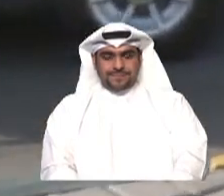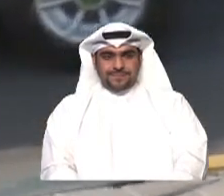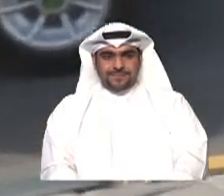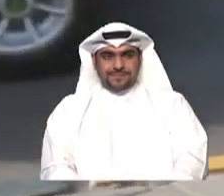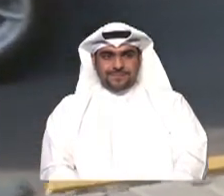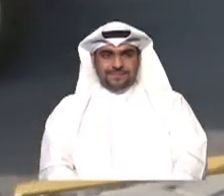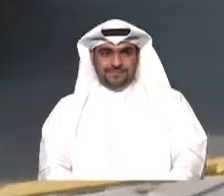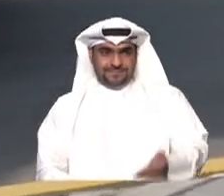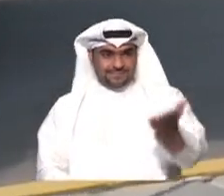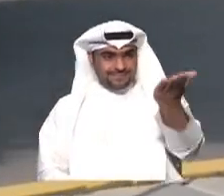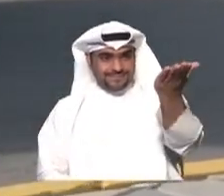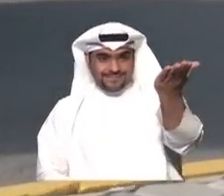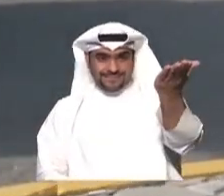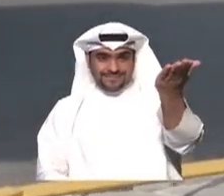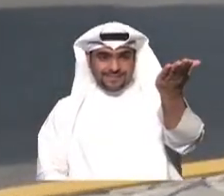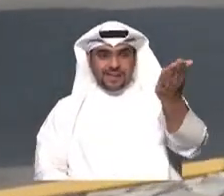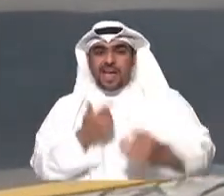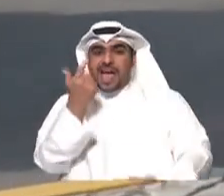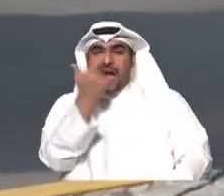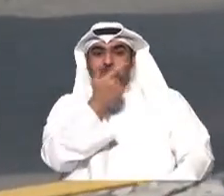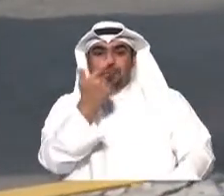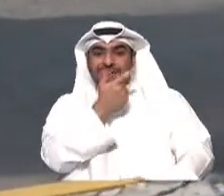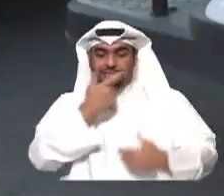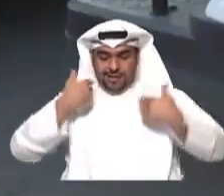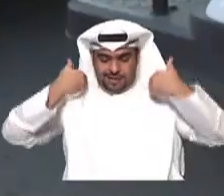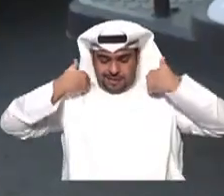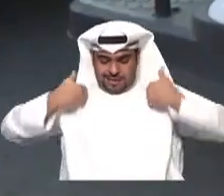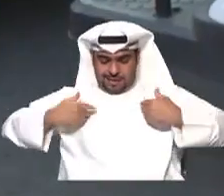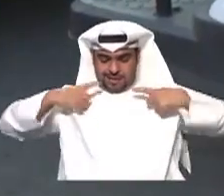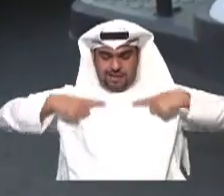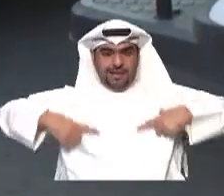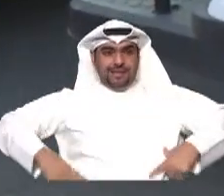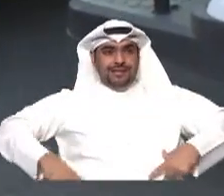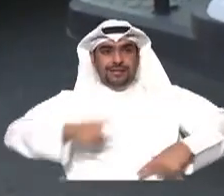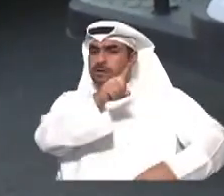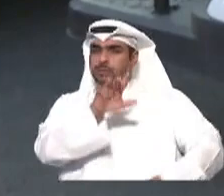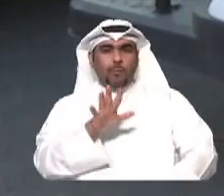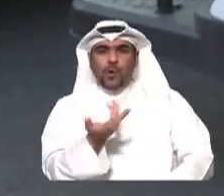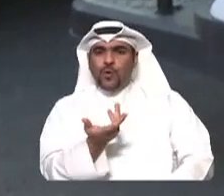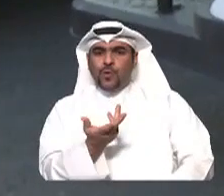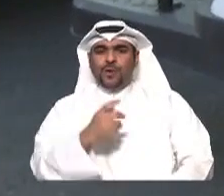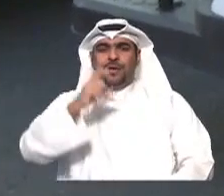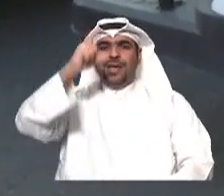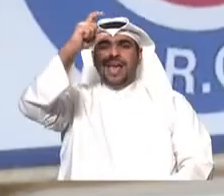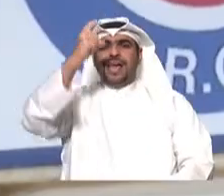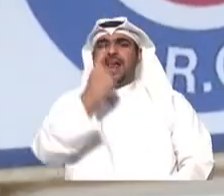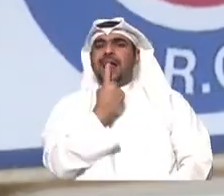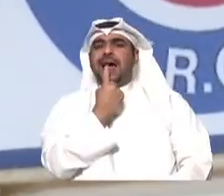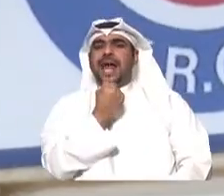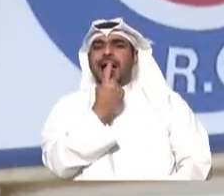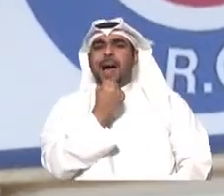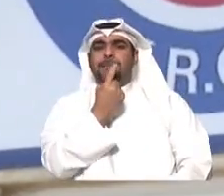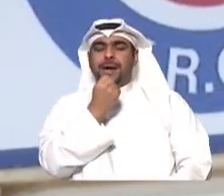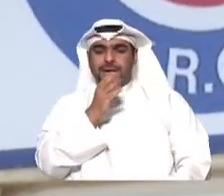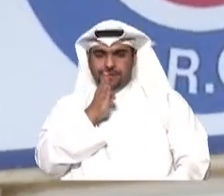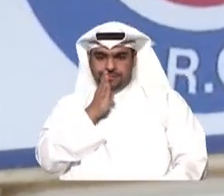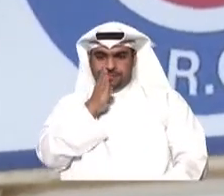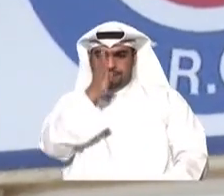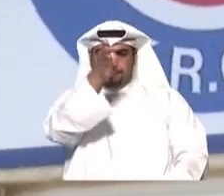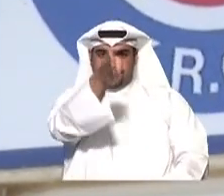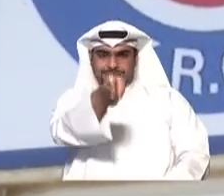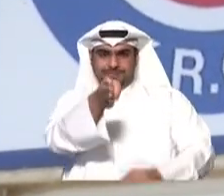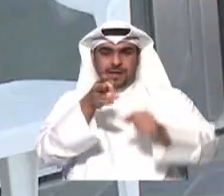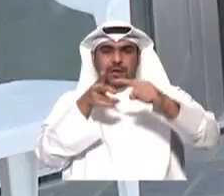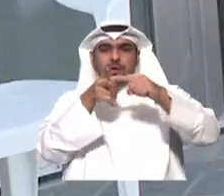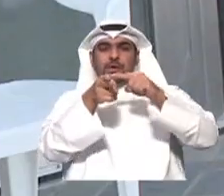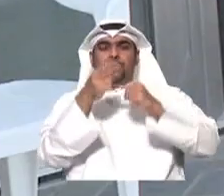لم تثنهم حرارة الشمس وظروف الطقس عن مواصلة عملهم بكل تفان وأخلاص. متطوعو جمعية الهلال الأحمر